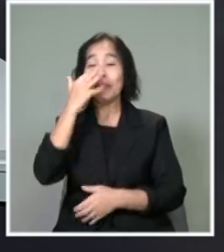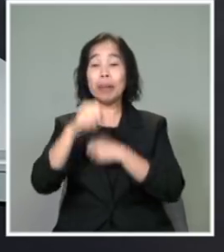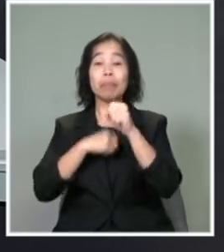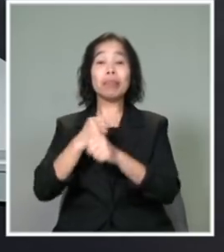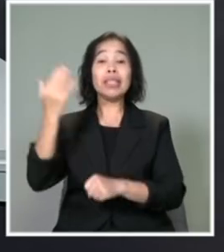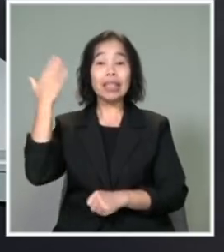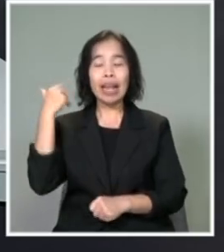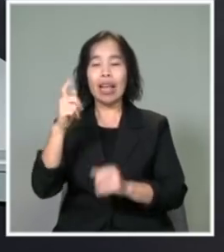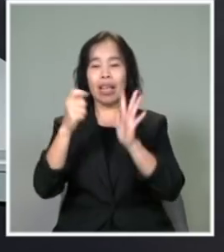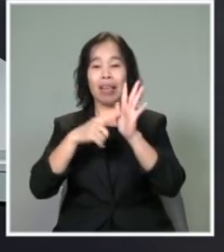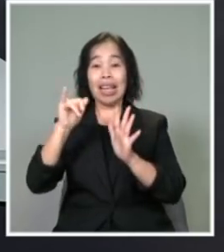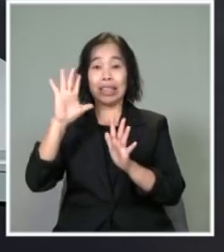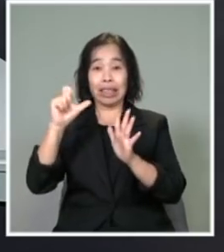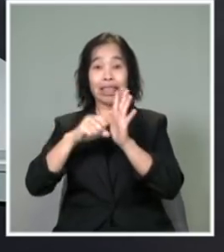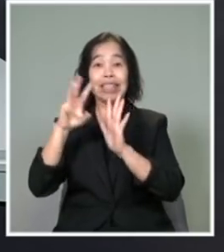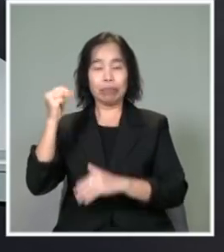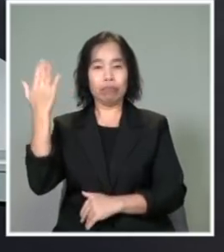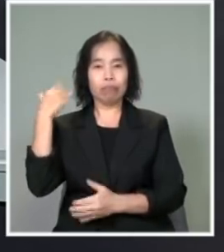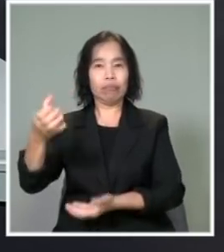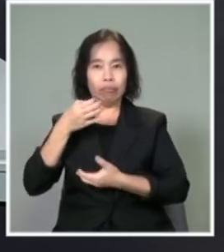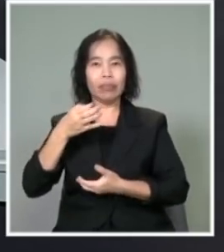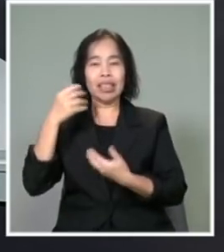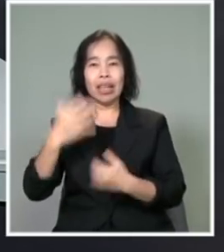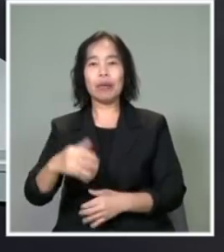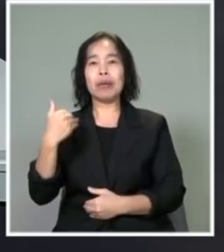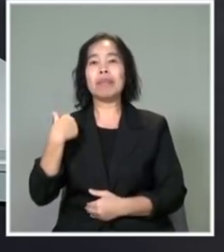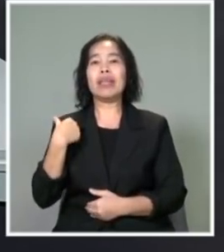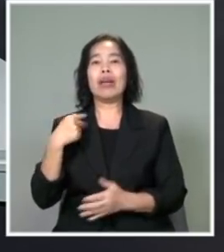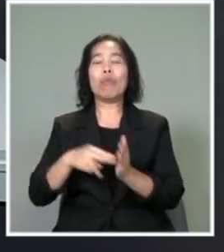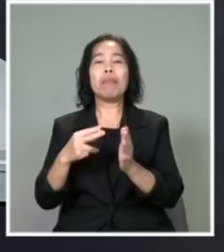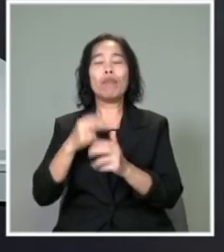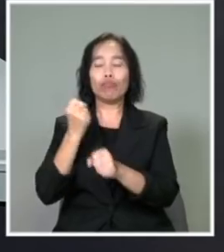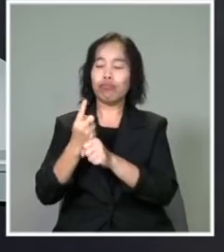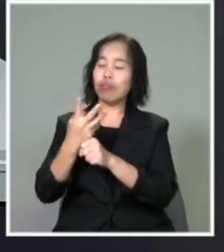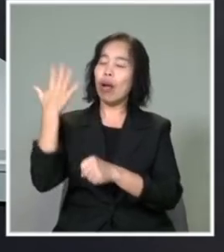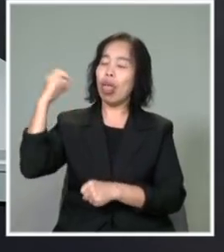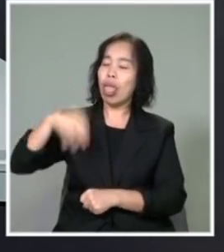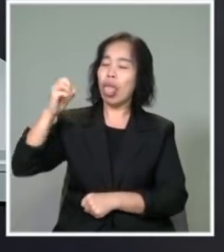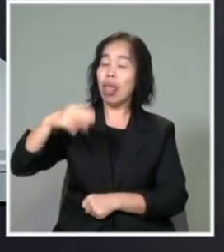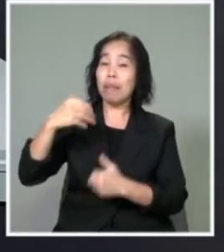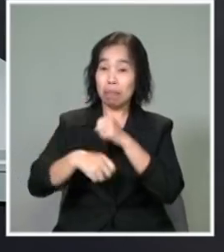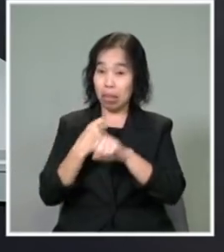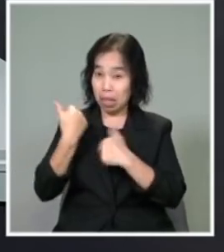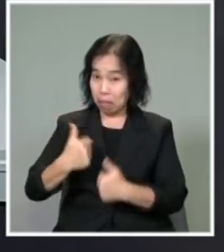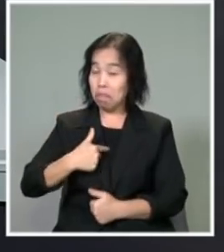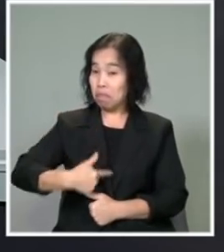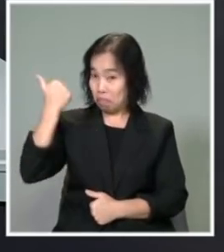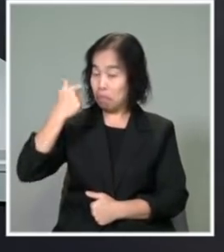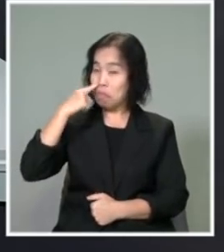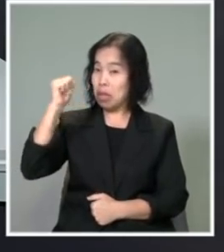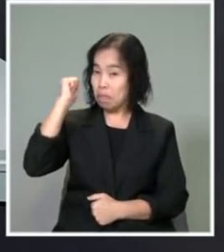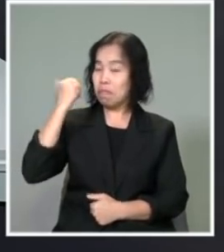อัสสัมเป็นแชมป์เดี่ยวแต่ก่อนที่อัสสัมจะได้แชมป์เดี่ยวเนี่ยก็เรียกว่าครองแชมป์ร่วมกันมา 2-3 ปีหลังเนี่ยนะฮะปีนี้มั่นใจขนาดไหนฮะสุพนั